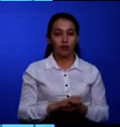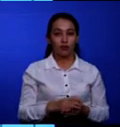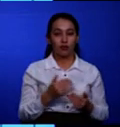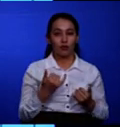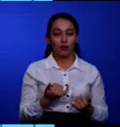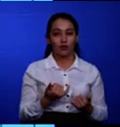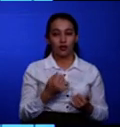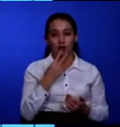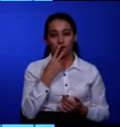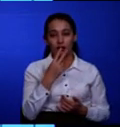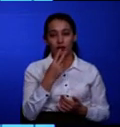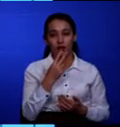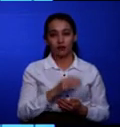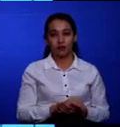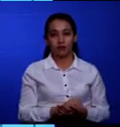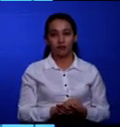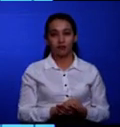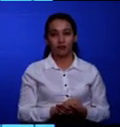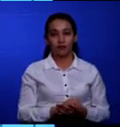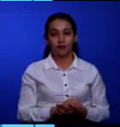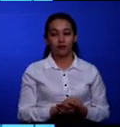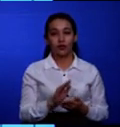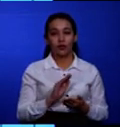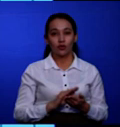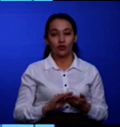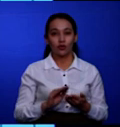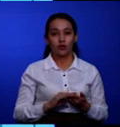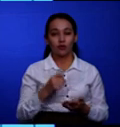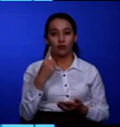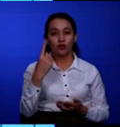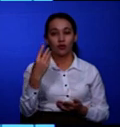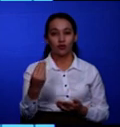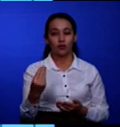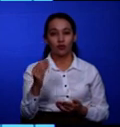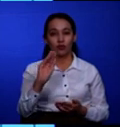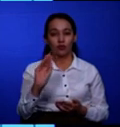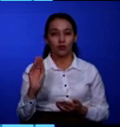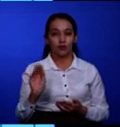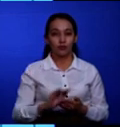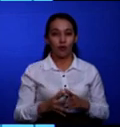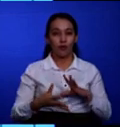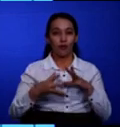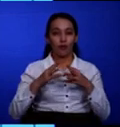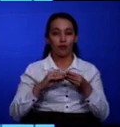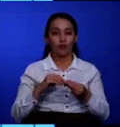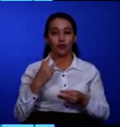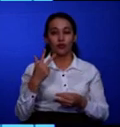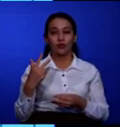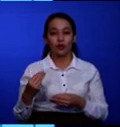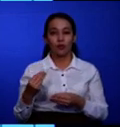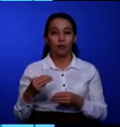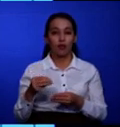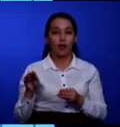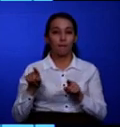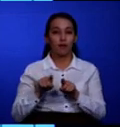berilishiga biz mana shularni yozib qo'yamiz. Birinchi va ikkinchi kunini yozamiz va bularning jami uchinchi kunini ifodalashini